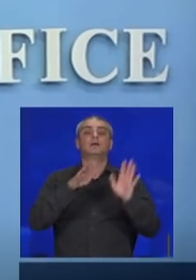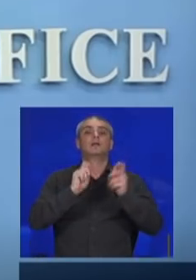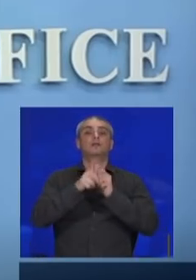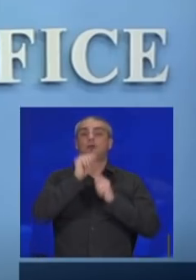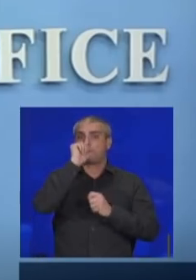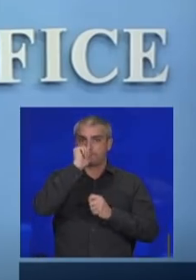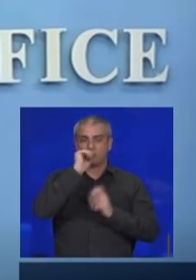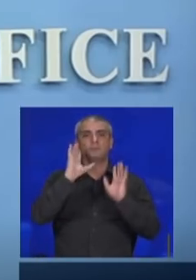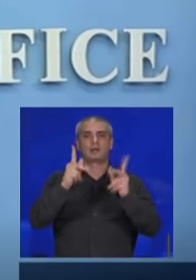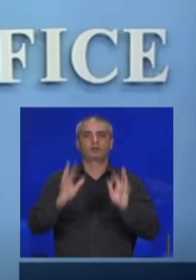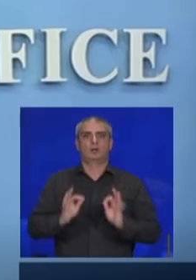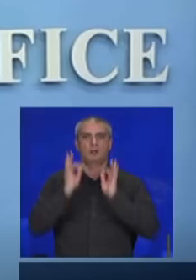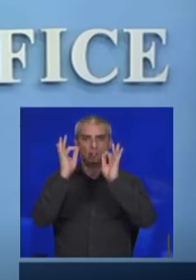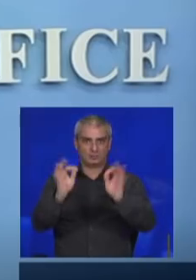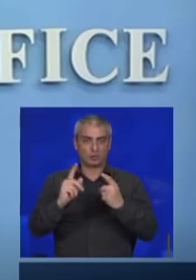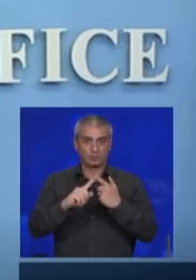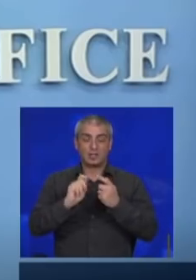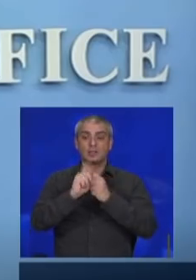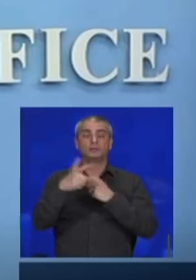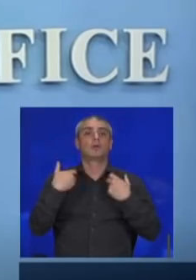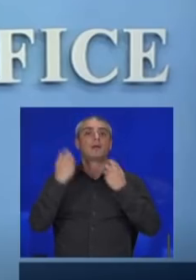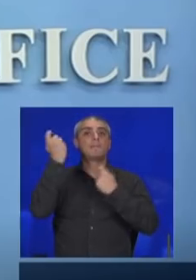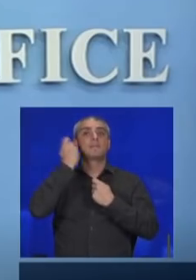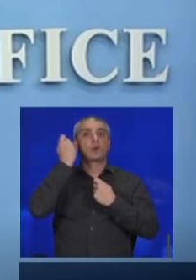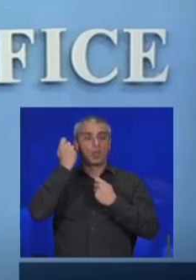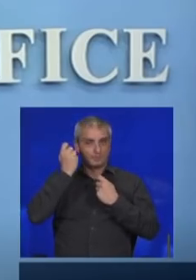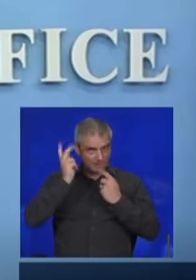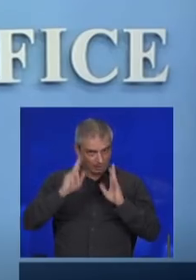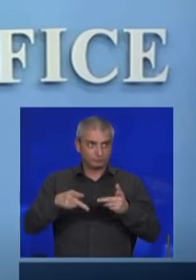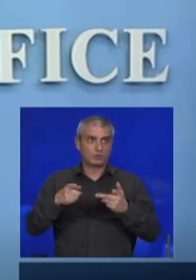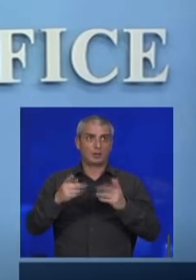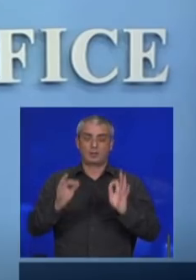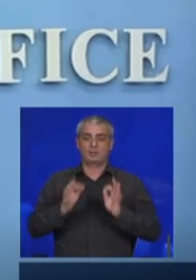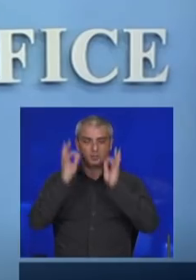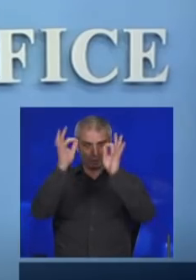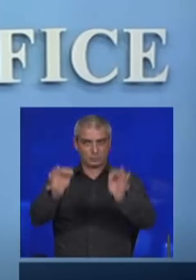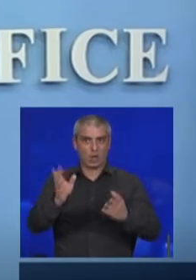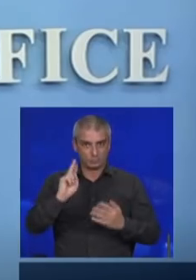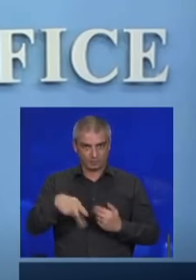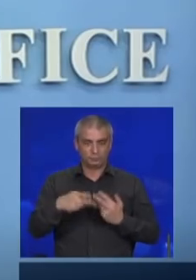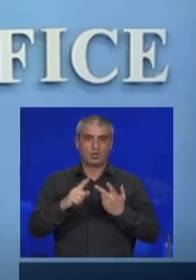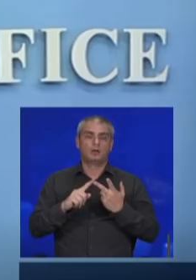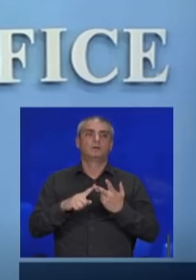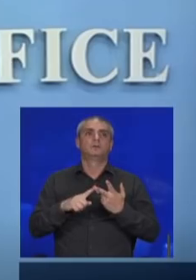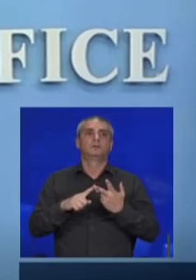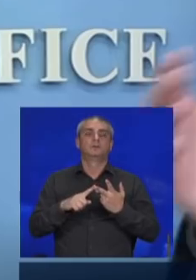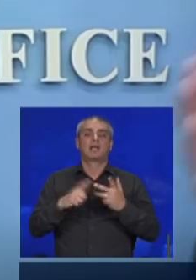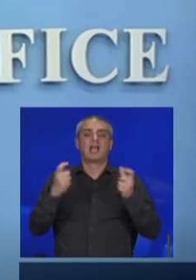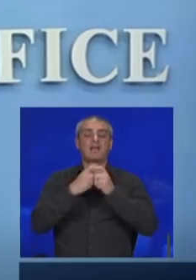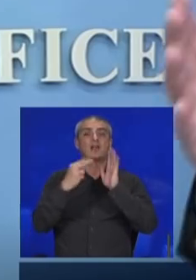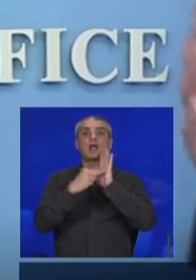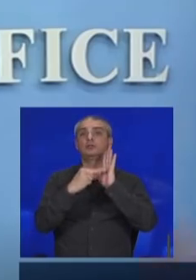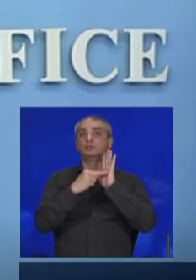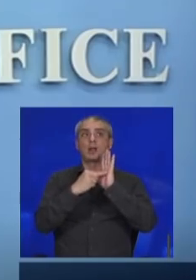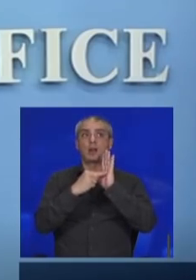לדחות. תשלומי הביטוח הלאומי אפשר יהיה לדחות. חברת חשמל, שבדרך